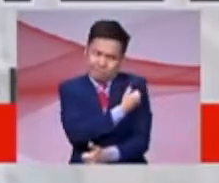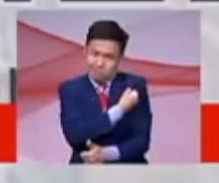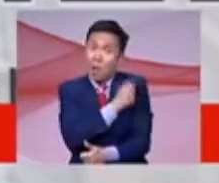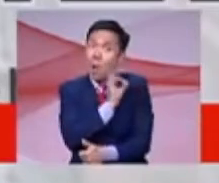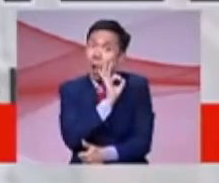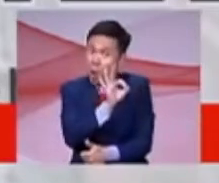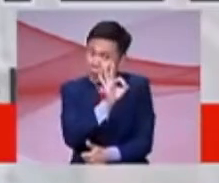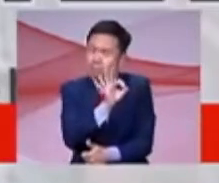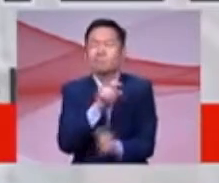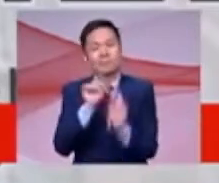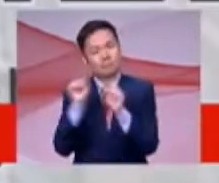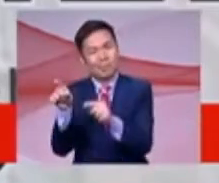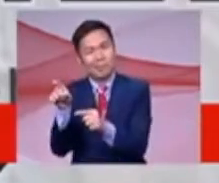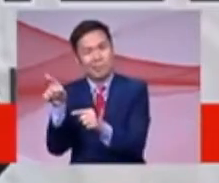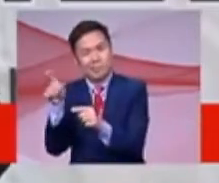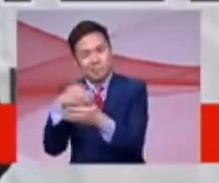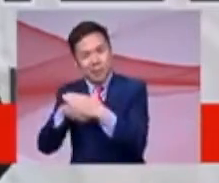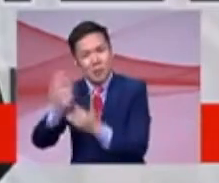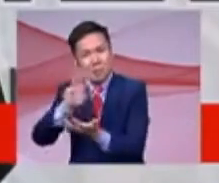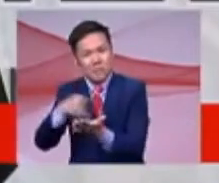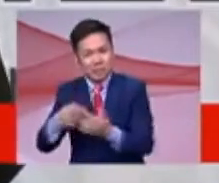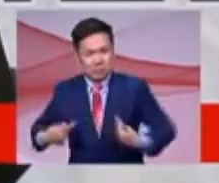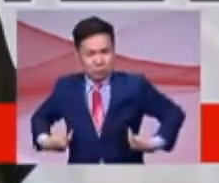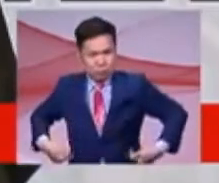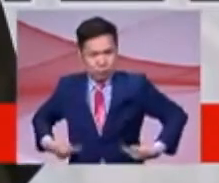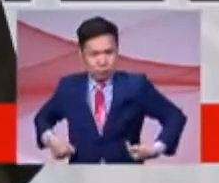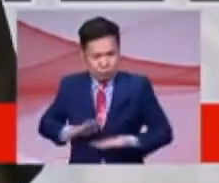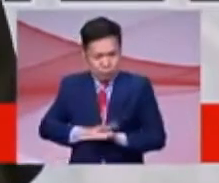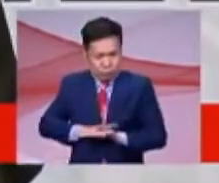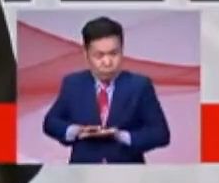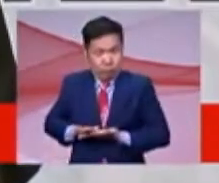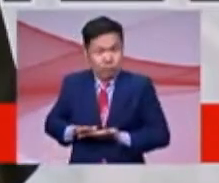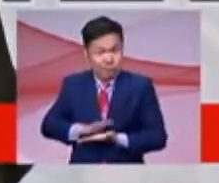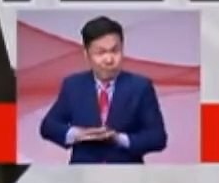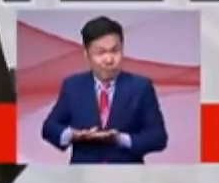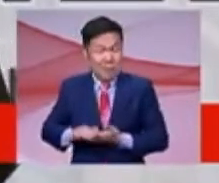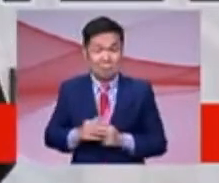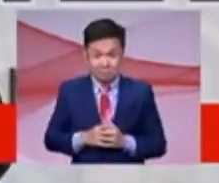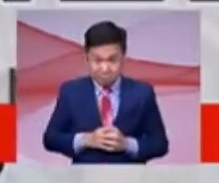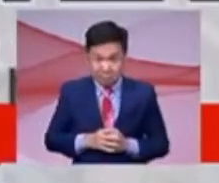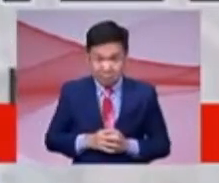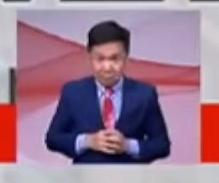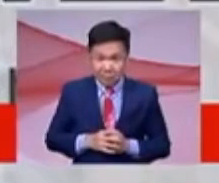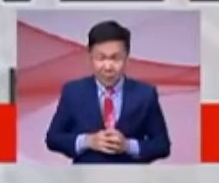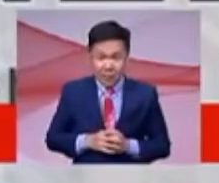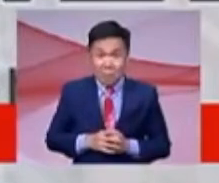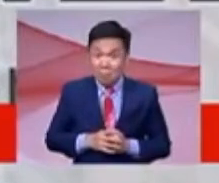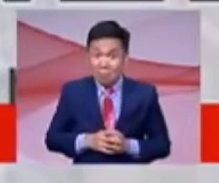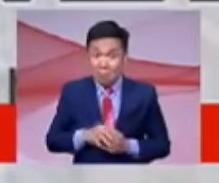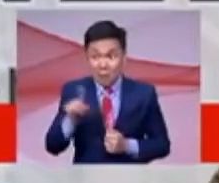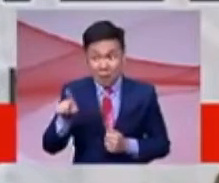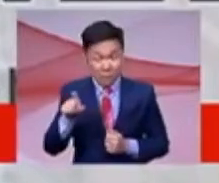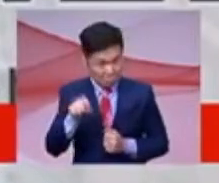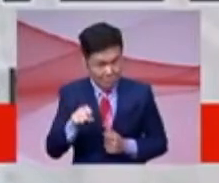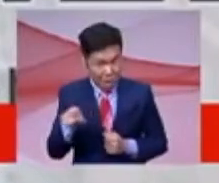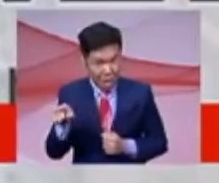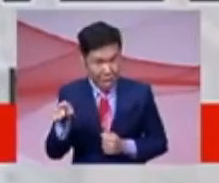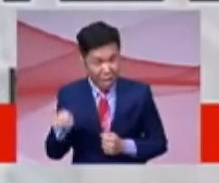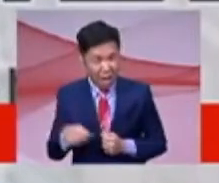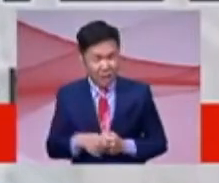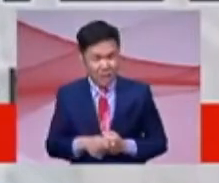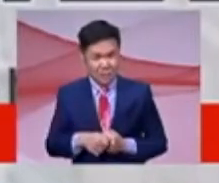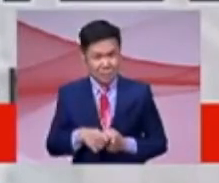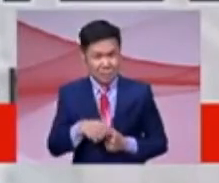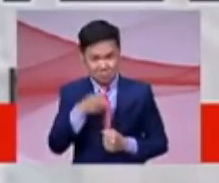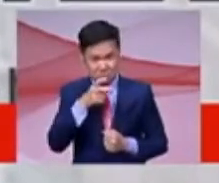sebelum dia mendapatkan dialisis. So, adakah mereka dibenarkan untuk membuat macam tu? Setakat ini kita